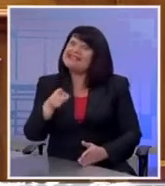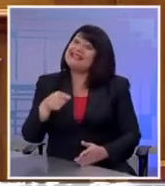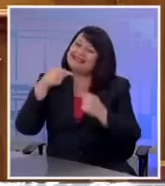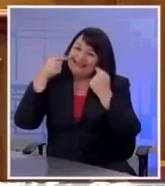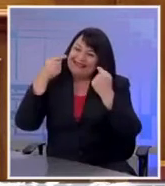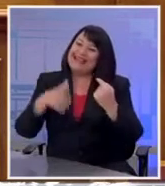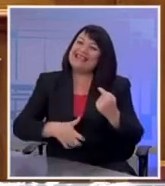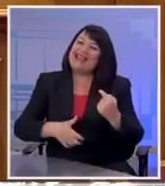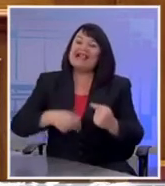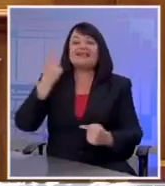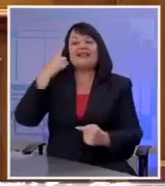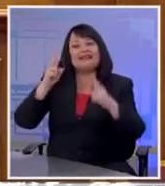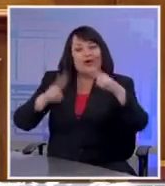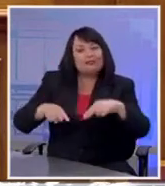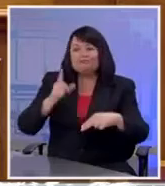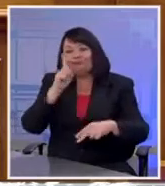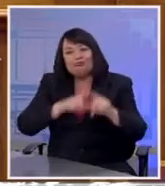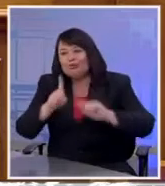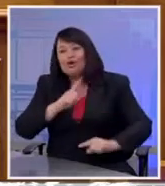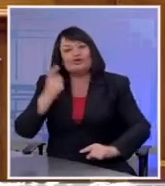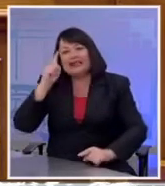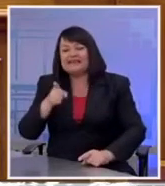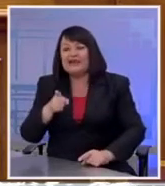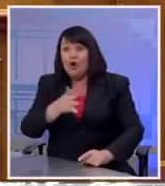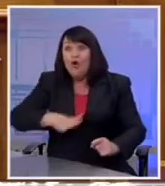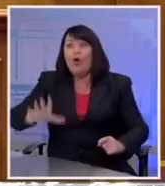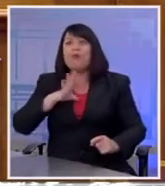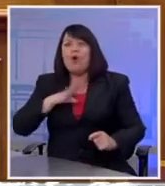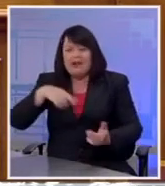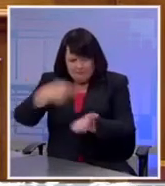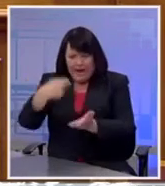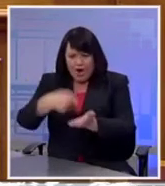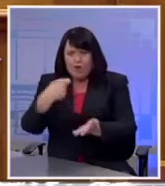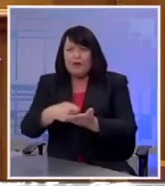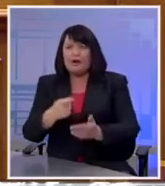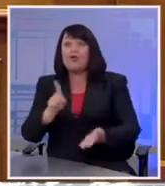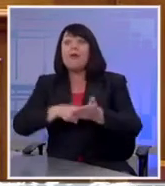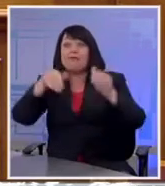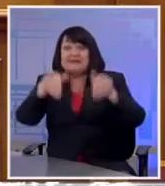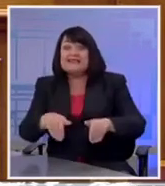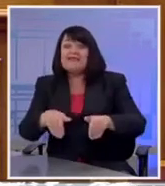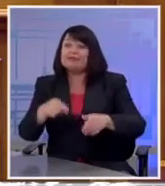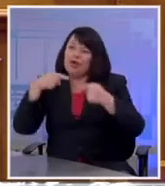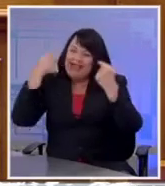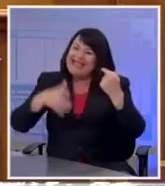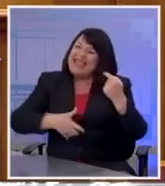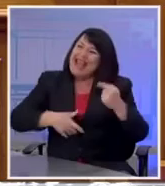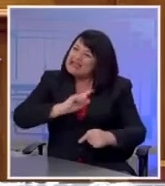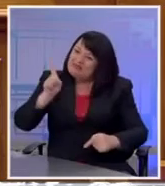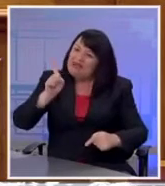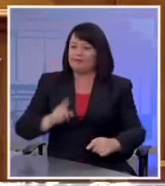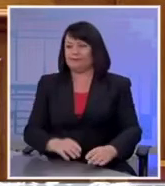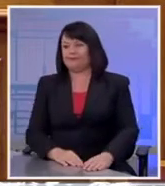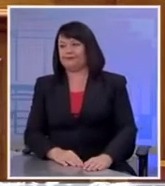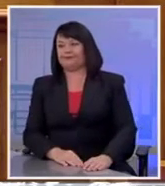που δεν ξέρω το όνομά σου. Τα πληρώνουν οι πολίτες αυτά τα λεφτά και τους πολίτες έπρεπε να σέβεστε. Και, ναι, λοιπόν,